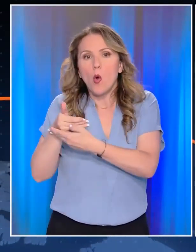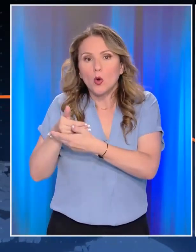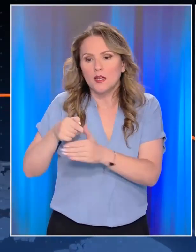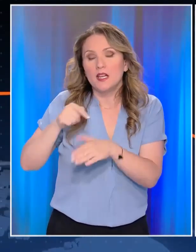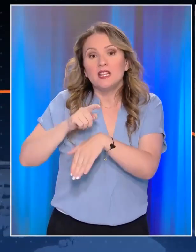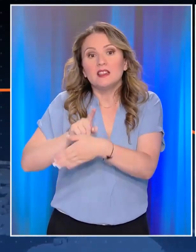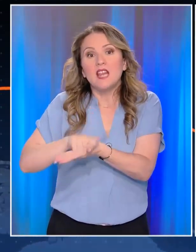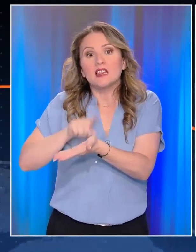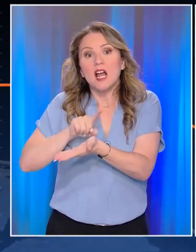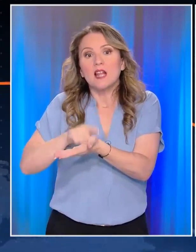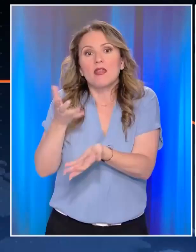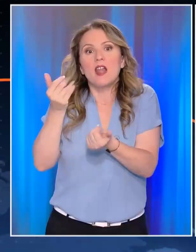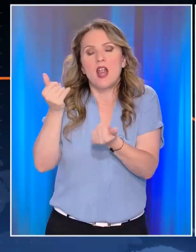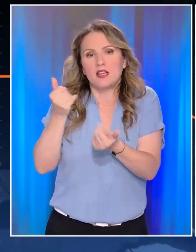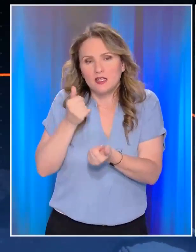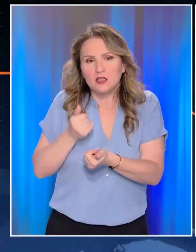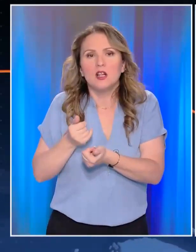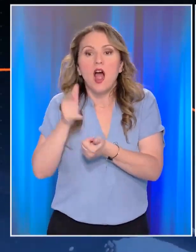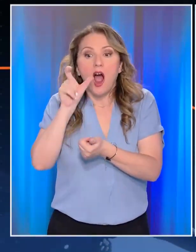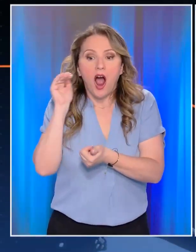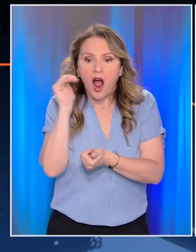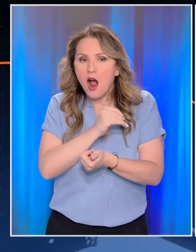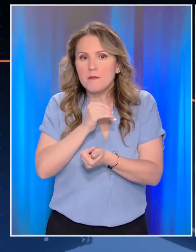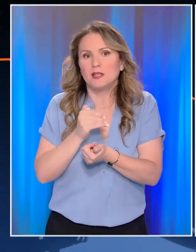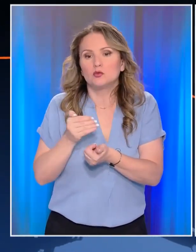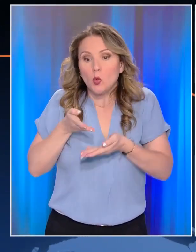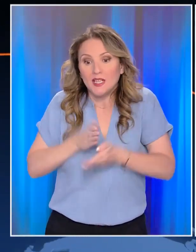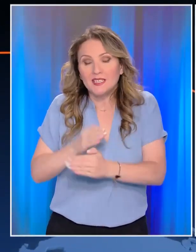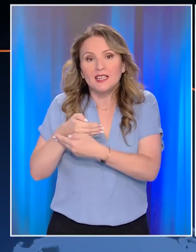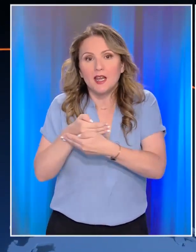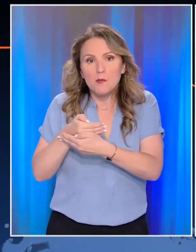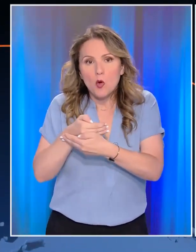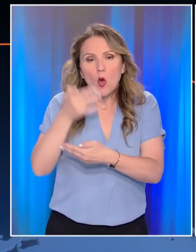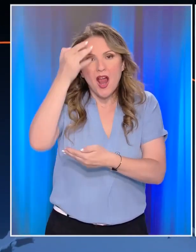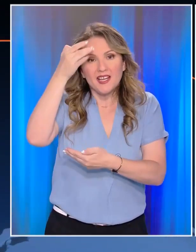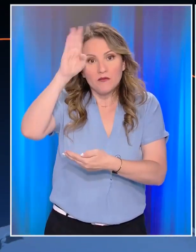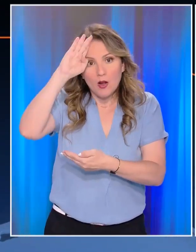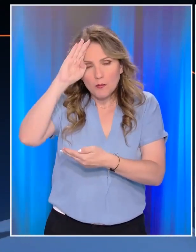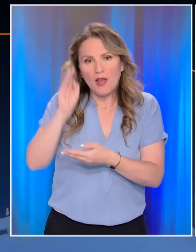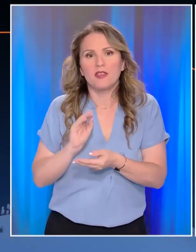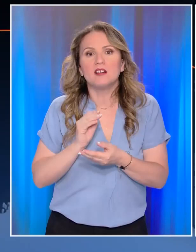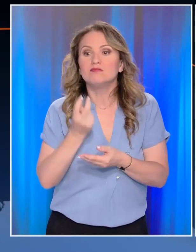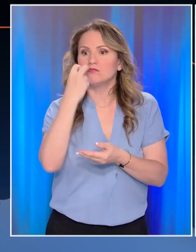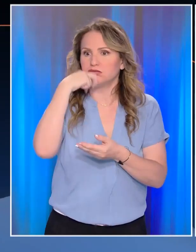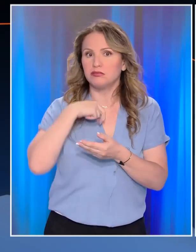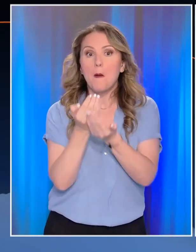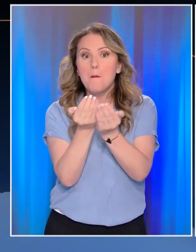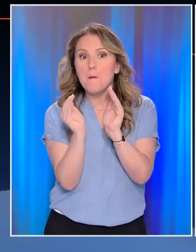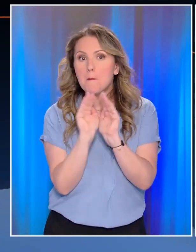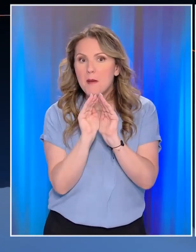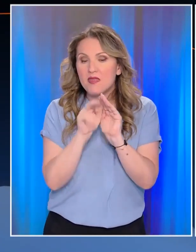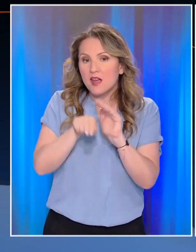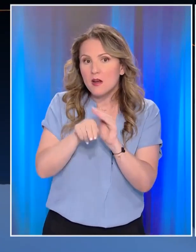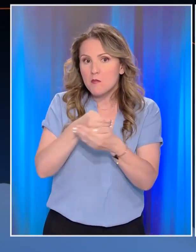σφιγμό, διασωληνώθηκε στη ΜΕΘ Νεογνών του νοσοκομείου άμεσα με ισχυμική εγκεφαλοπάθεια και έκτοτε μέχρι το θάνατό του στις